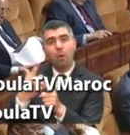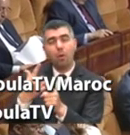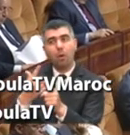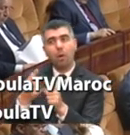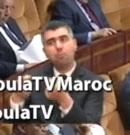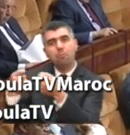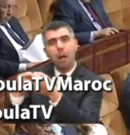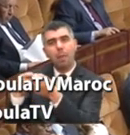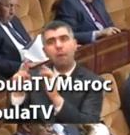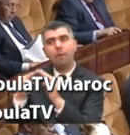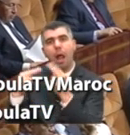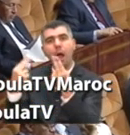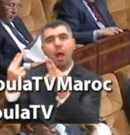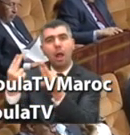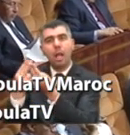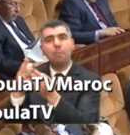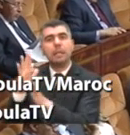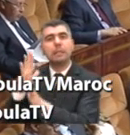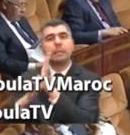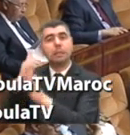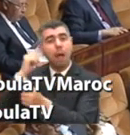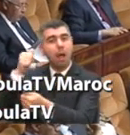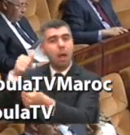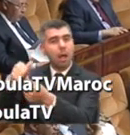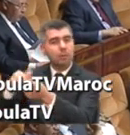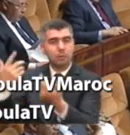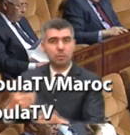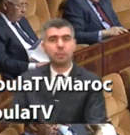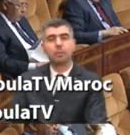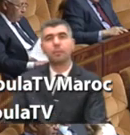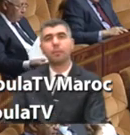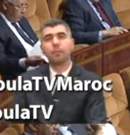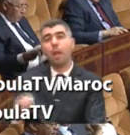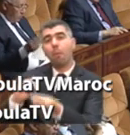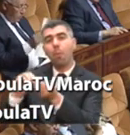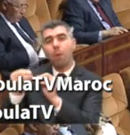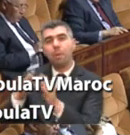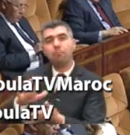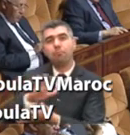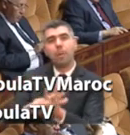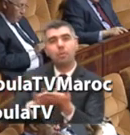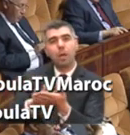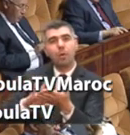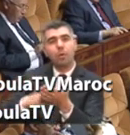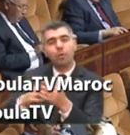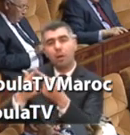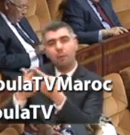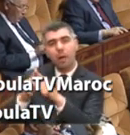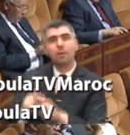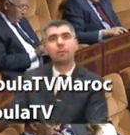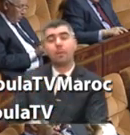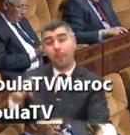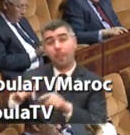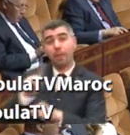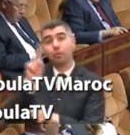دول العالم من أجل حفظ الذاكرة. الإشكال الكبير سيد الوزير يتعلق بجبر الضرر الجماعي. هناك